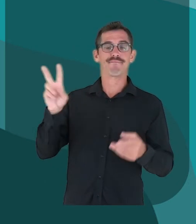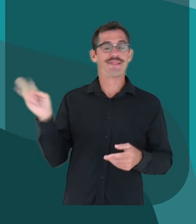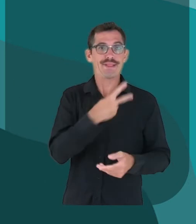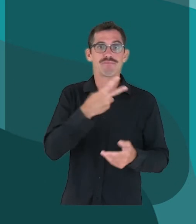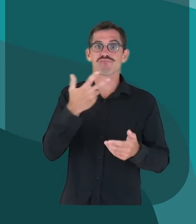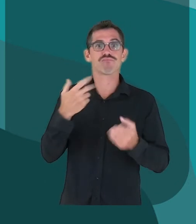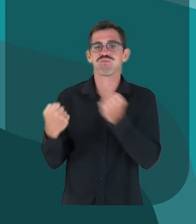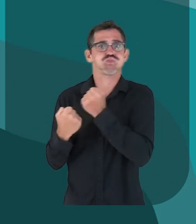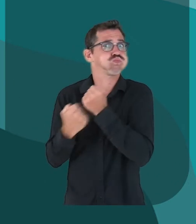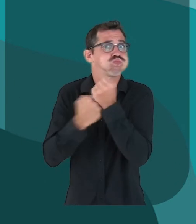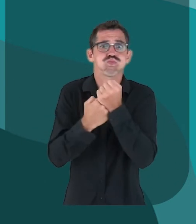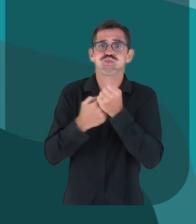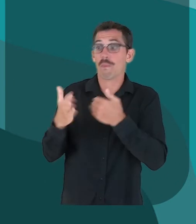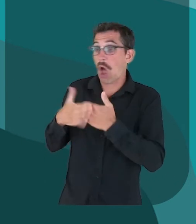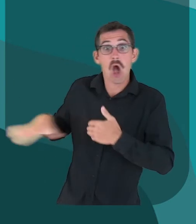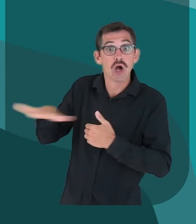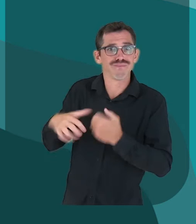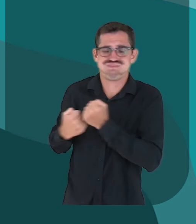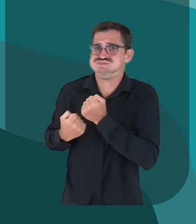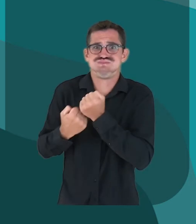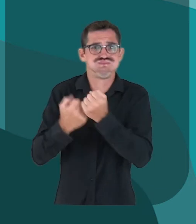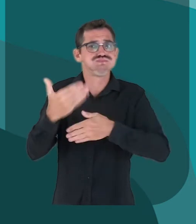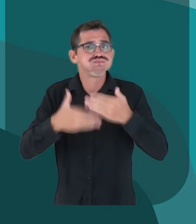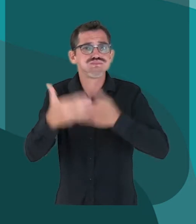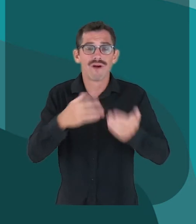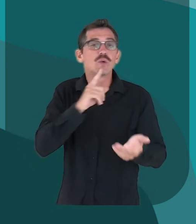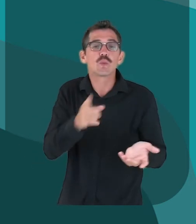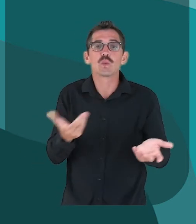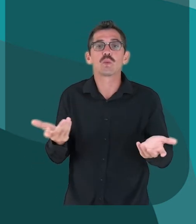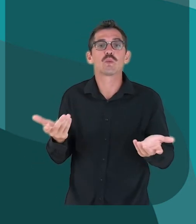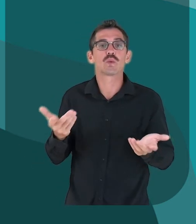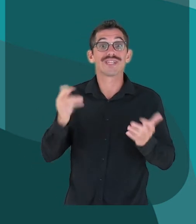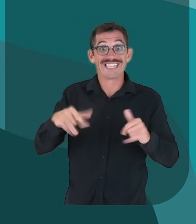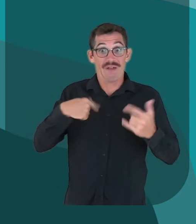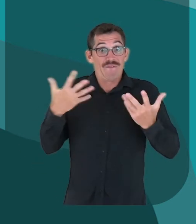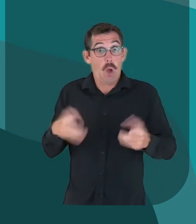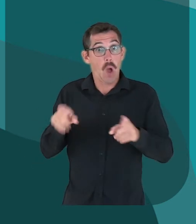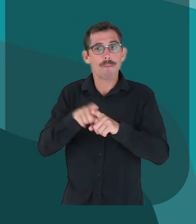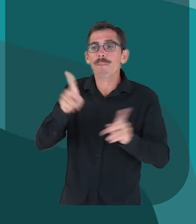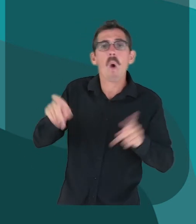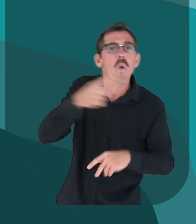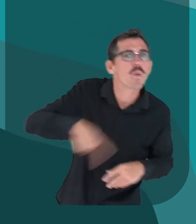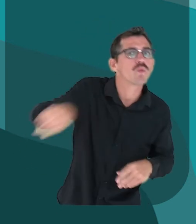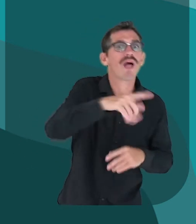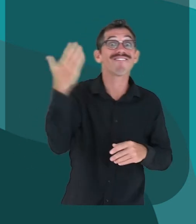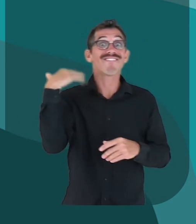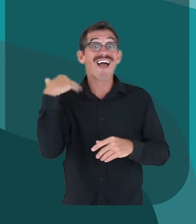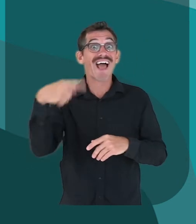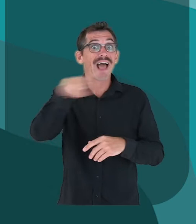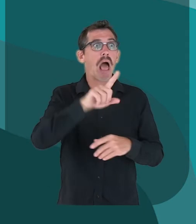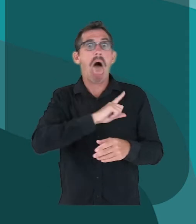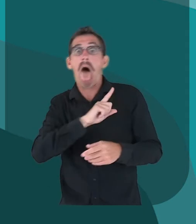vraiment super bien accompagné, puis soutenu de la part de mes proches. Puis c'est sûr que c'est quelque chose que je souhaite à tout le monde, mais j'avais